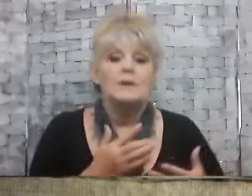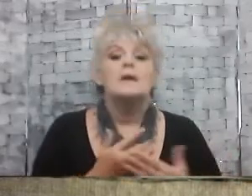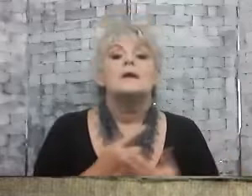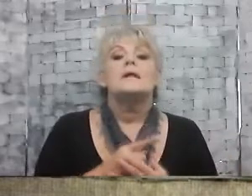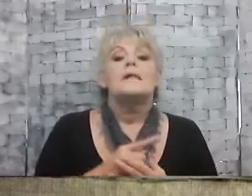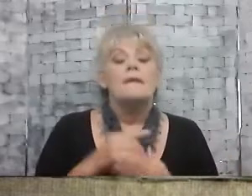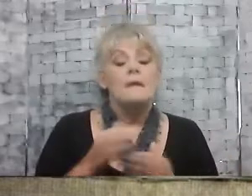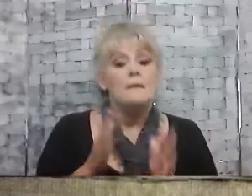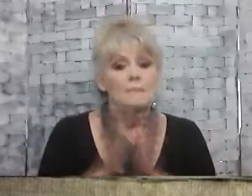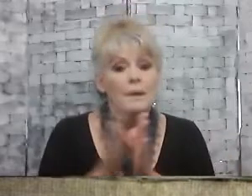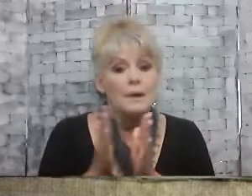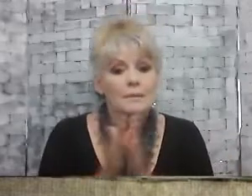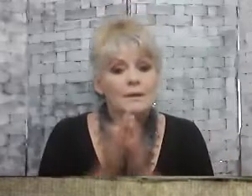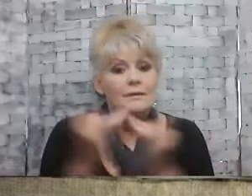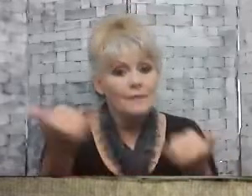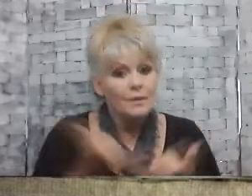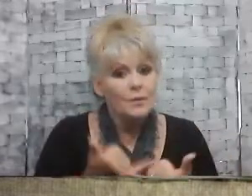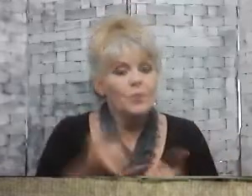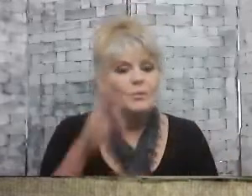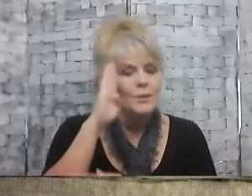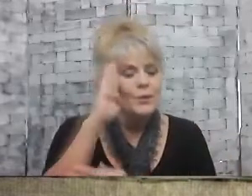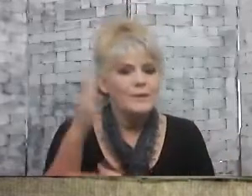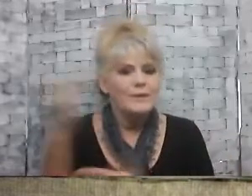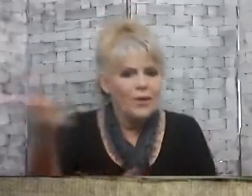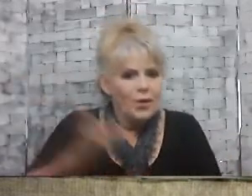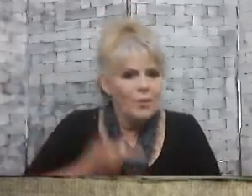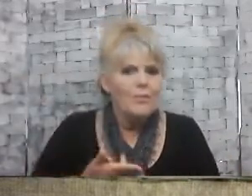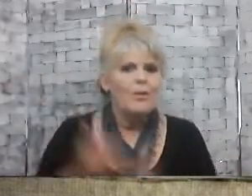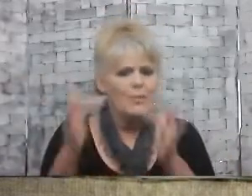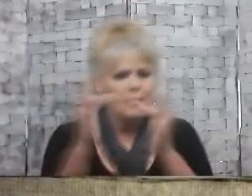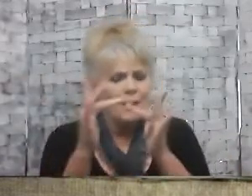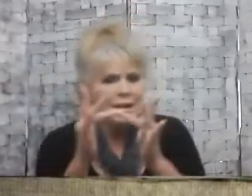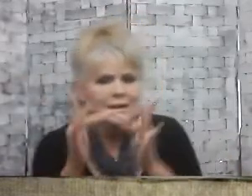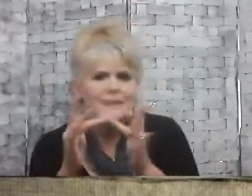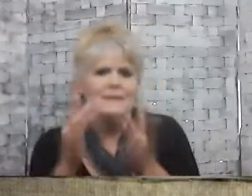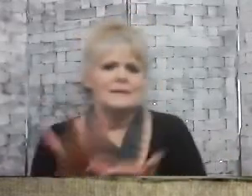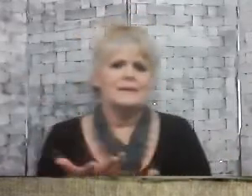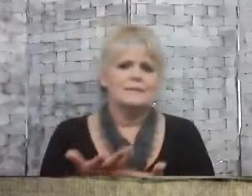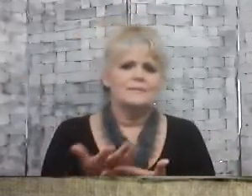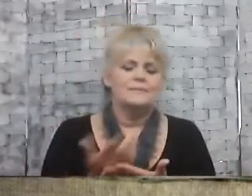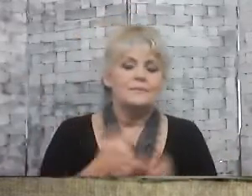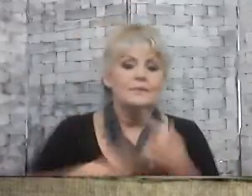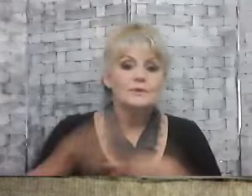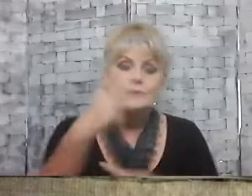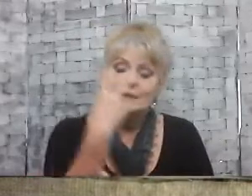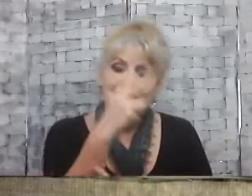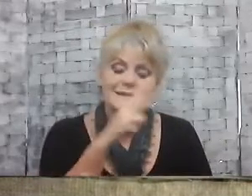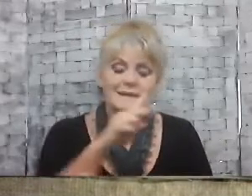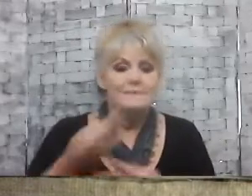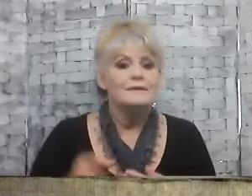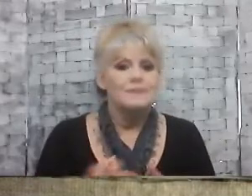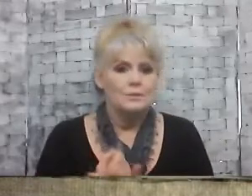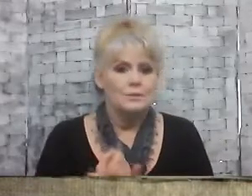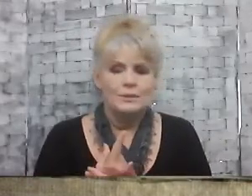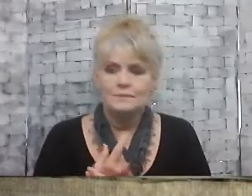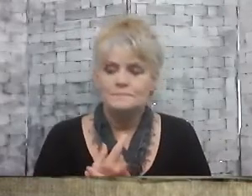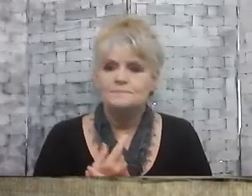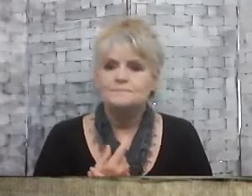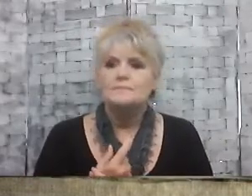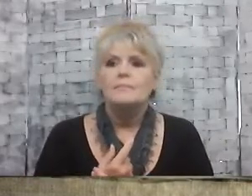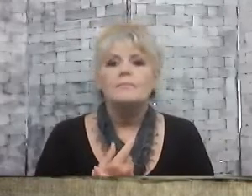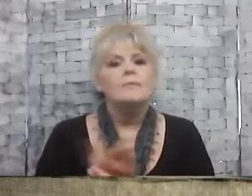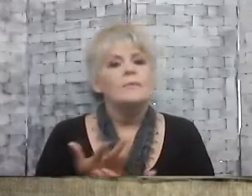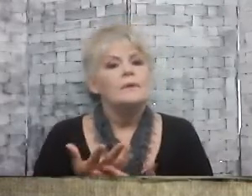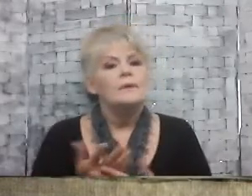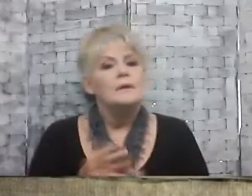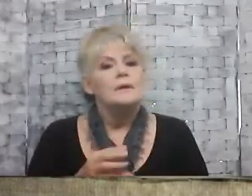ingeklik, want ons begin vandaag met die reis. Goeiedag. Ik hoop jy blij ingeklik, en daarvoor wil ik vinnig een paar